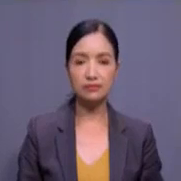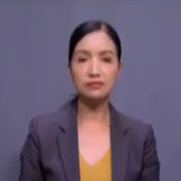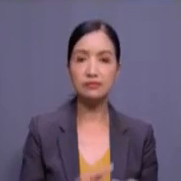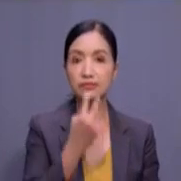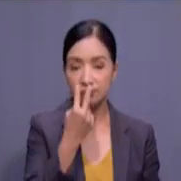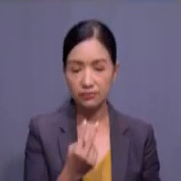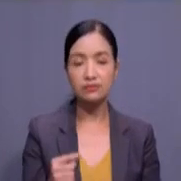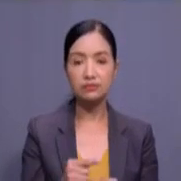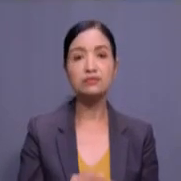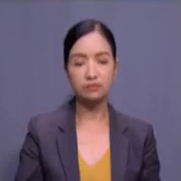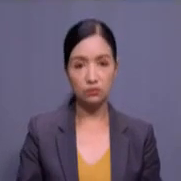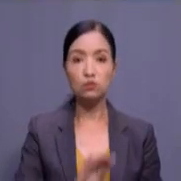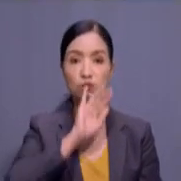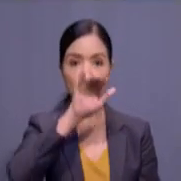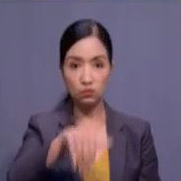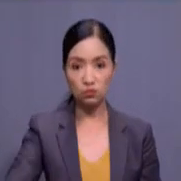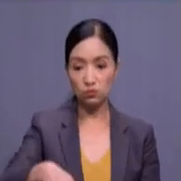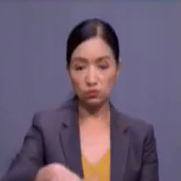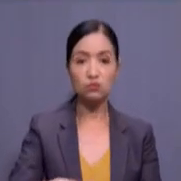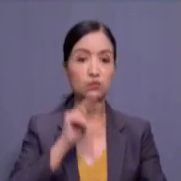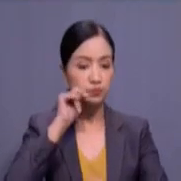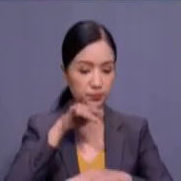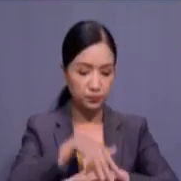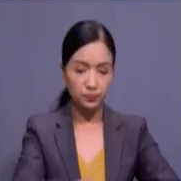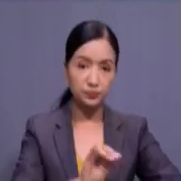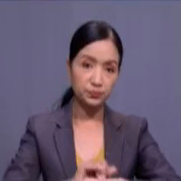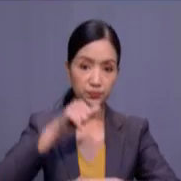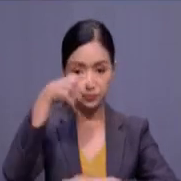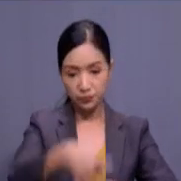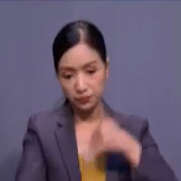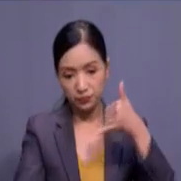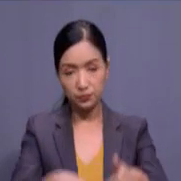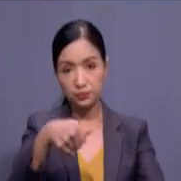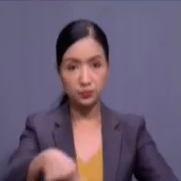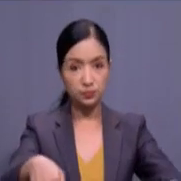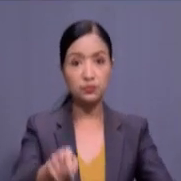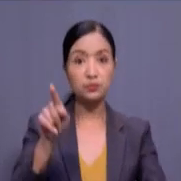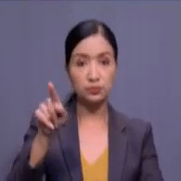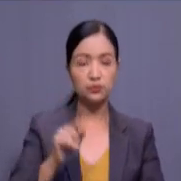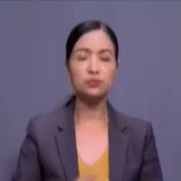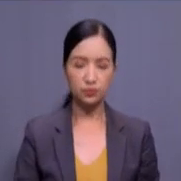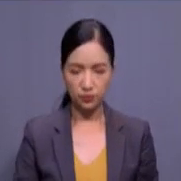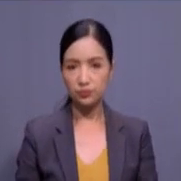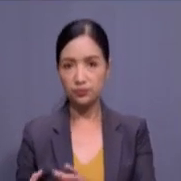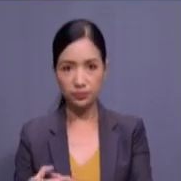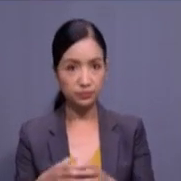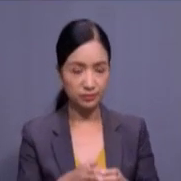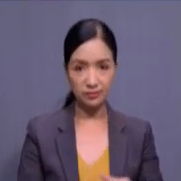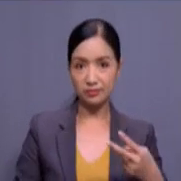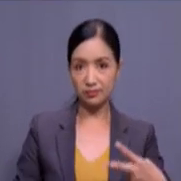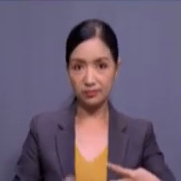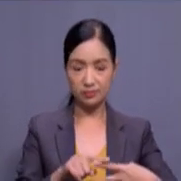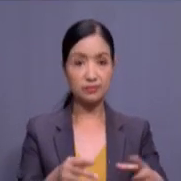มาดูปฏิบัติการกู้ซากช้างที่พลัดตกจากน้ำตกเหวนรกที่เขาใหญ่กันบ้างนะคะคุณผู้ชมคือวันนี้เขาแบ่งออกมาเป็น2ทีมนะคะ